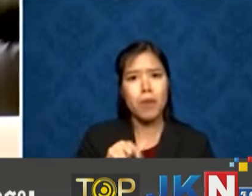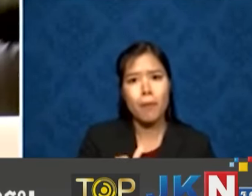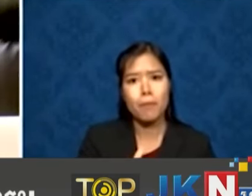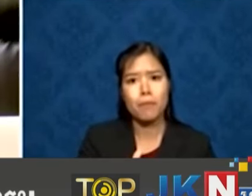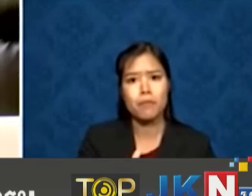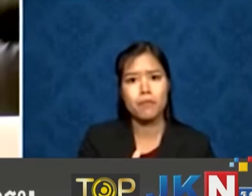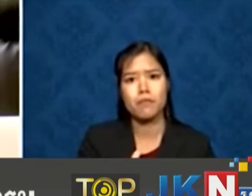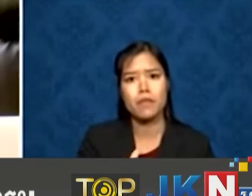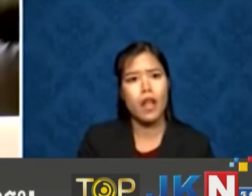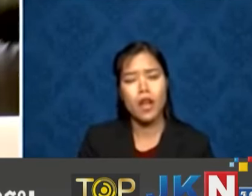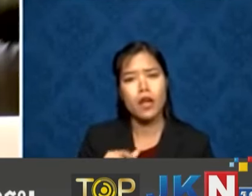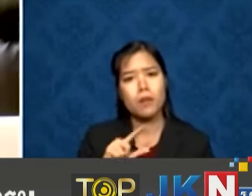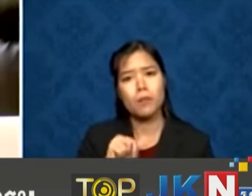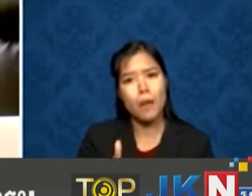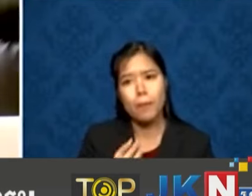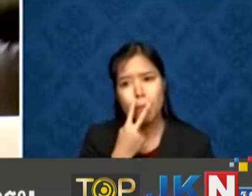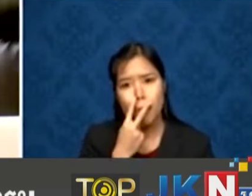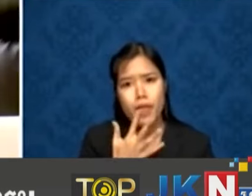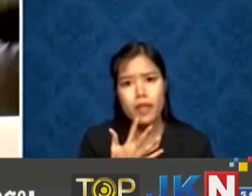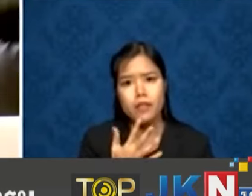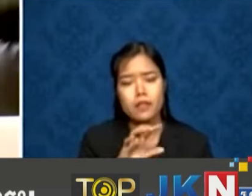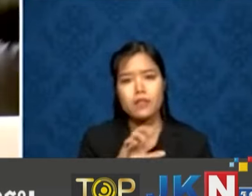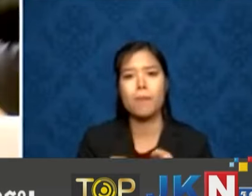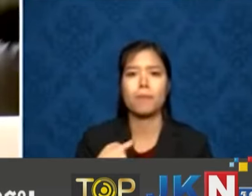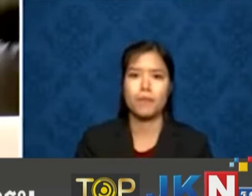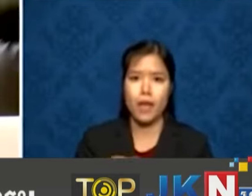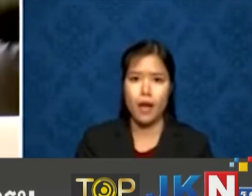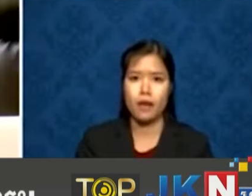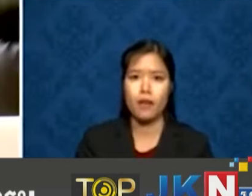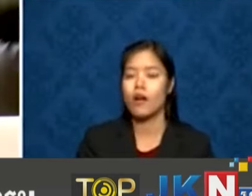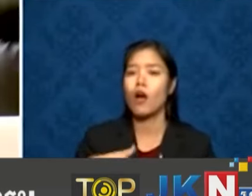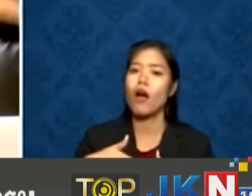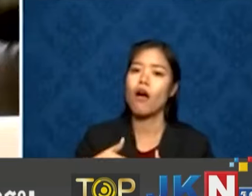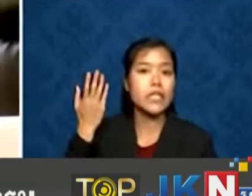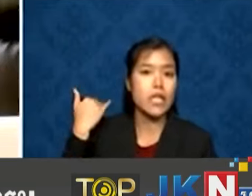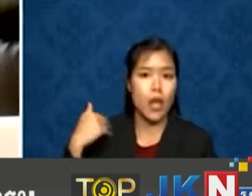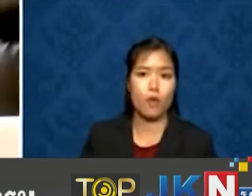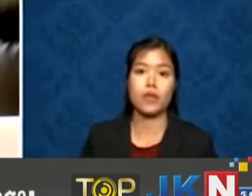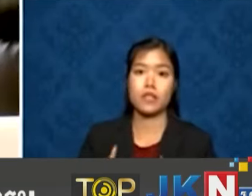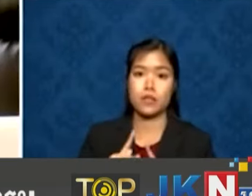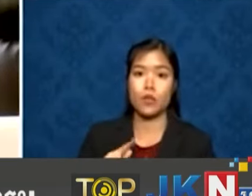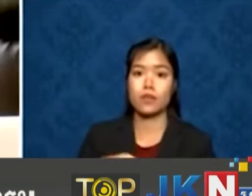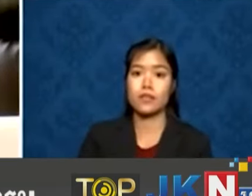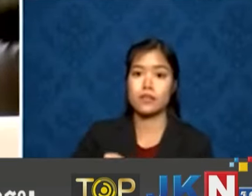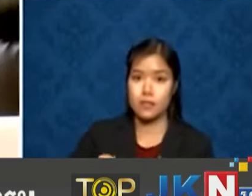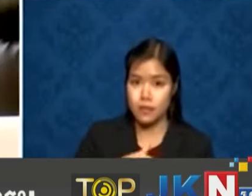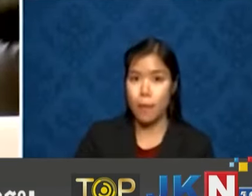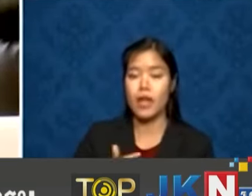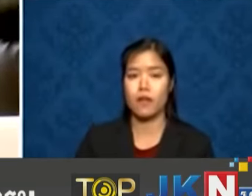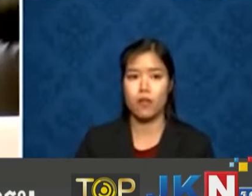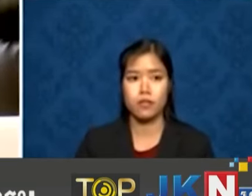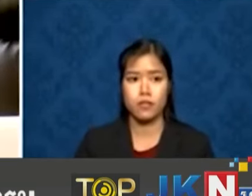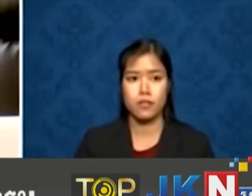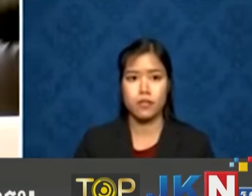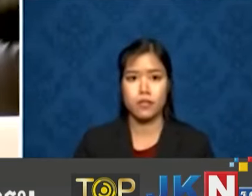นี่ยเราต้องรับนักเรียนในร้อยนะครับนักเรียนในร้อยเนี่ยรับเยอะมากแล้ววันนี้เนี่ยนะครับเบ็ดเสร็จแล้วเนี่ยก็คือมี700กว่าคนเนี่ยคุณสุ